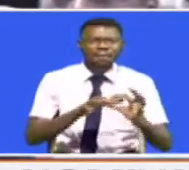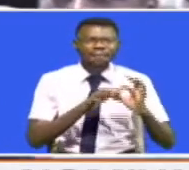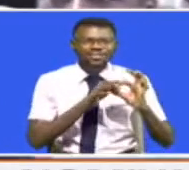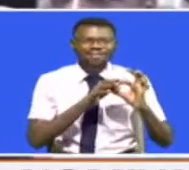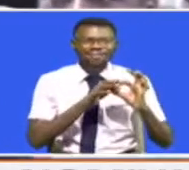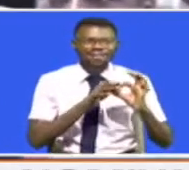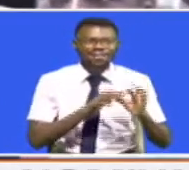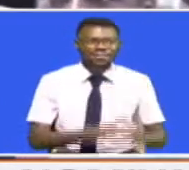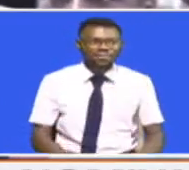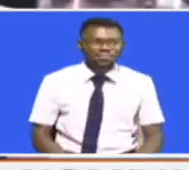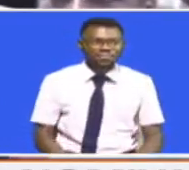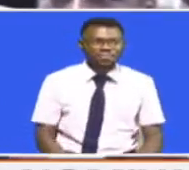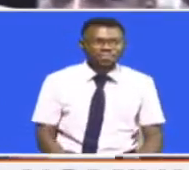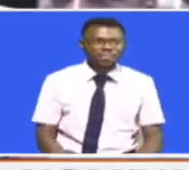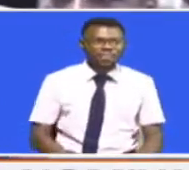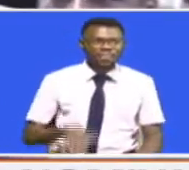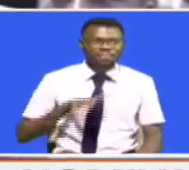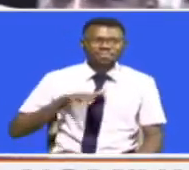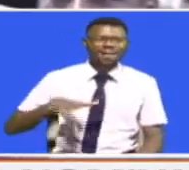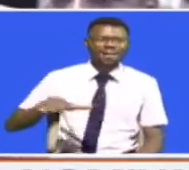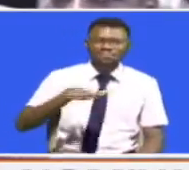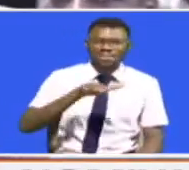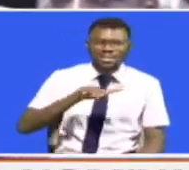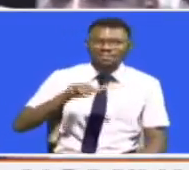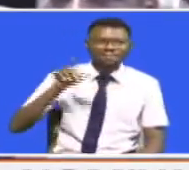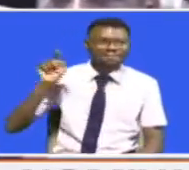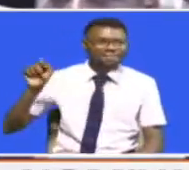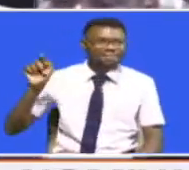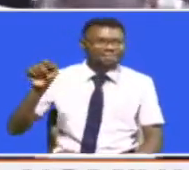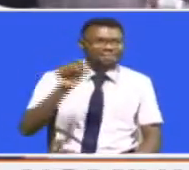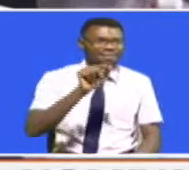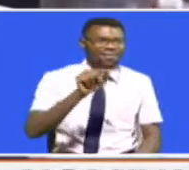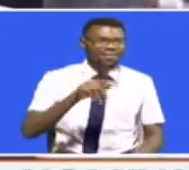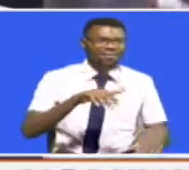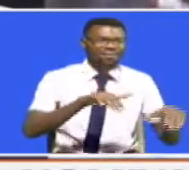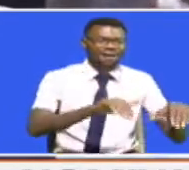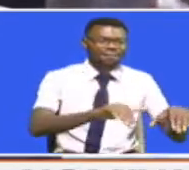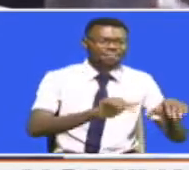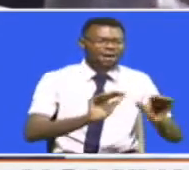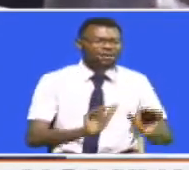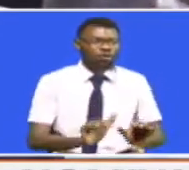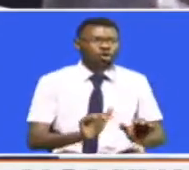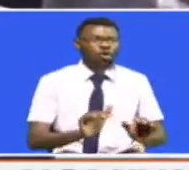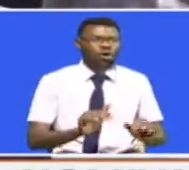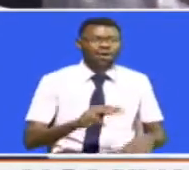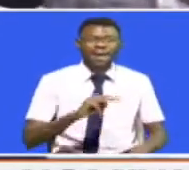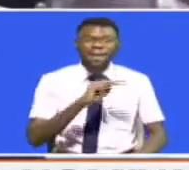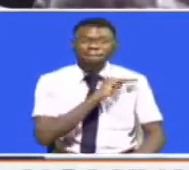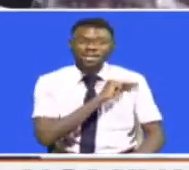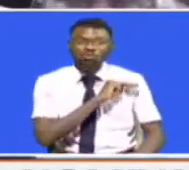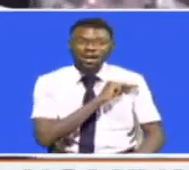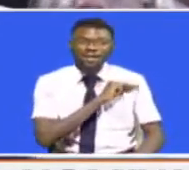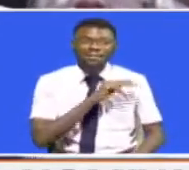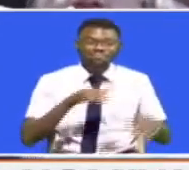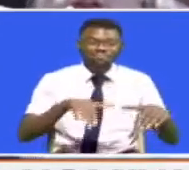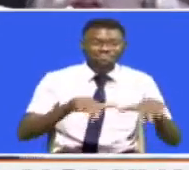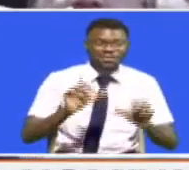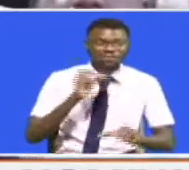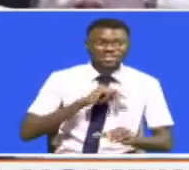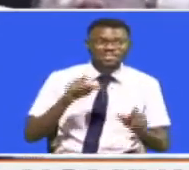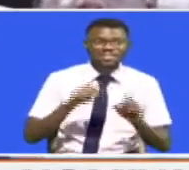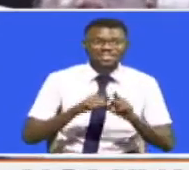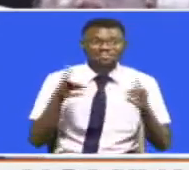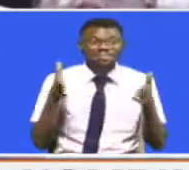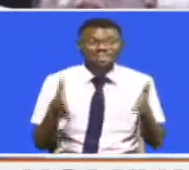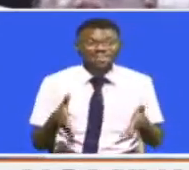taifa. There are places we have burials. We have a grave of missionaries, just like this one